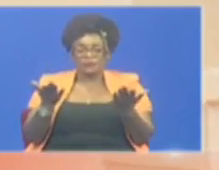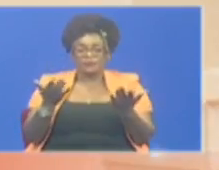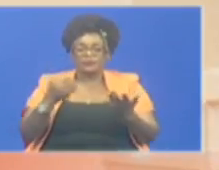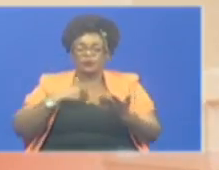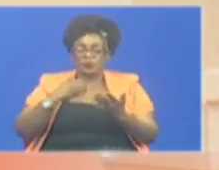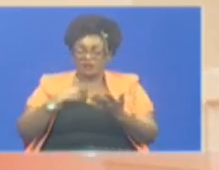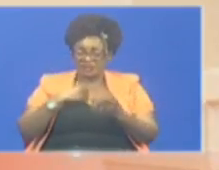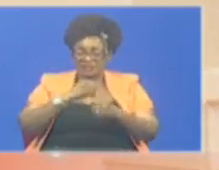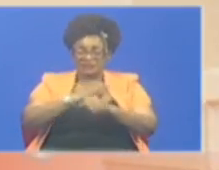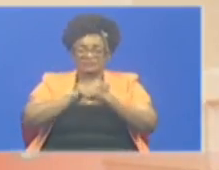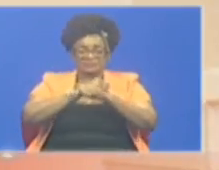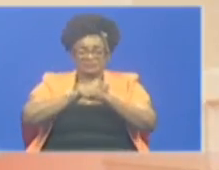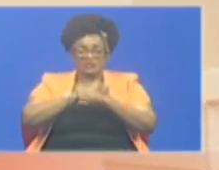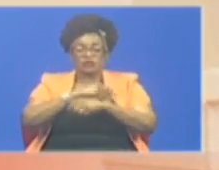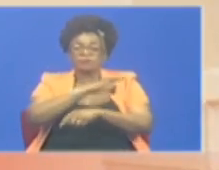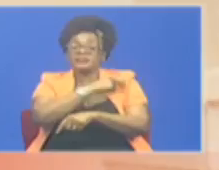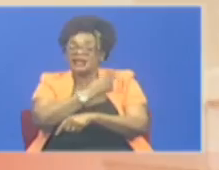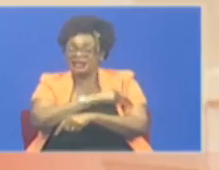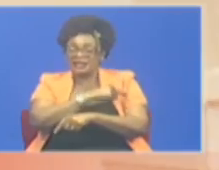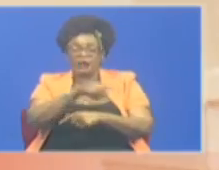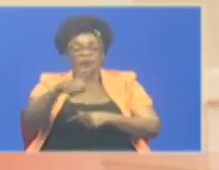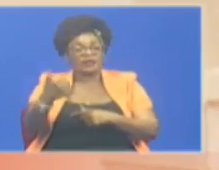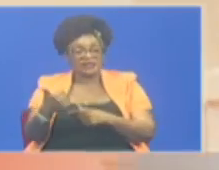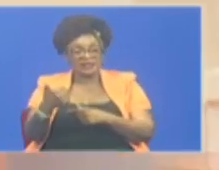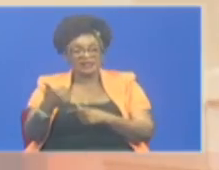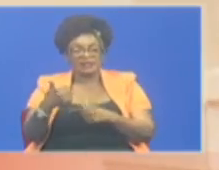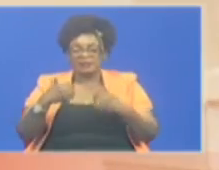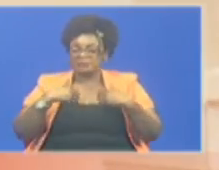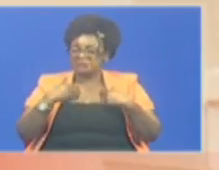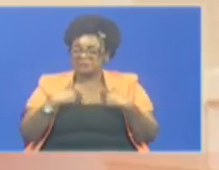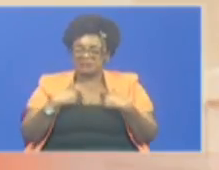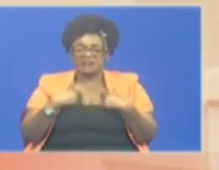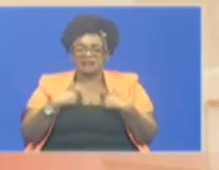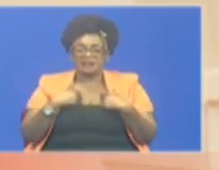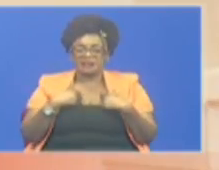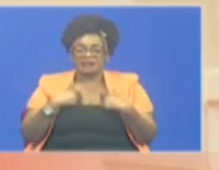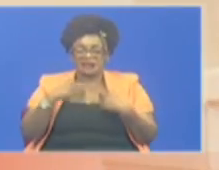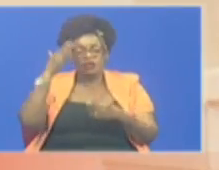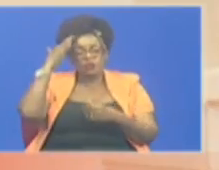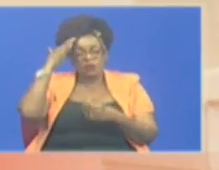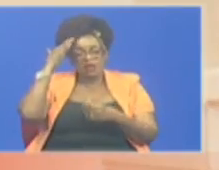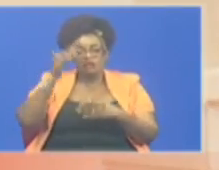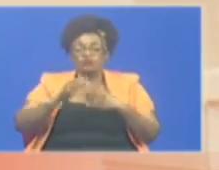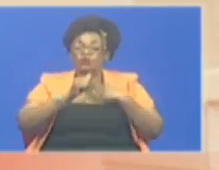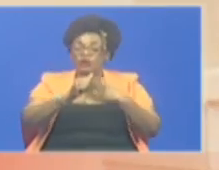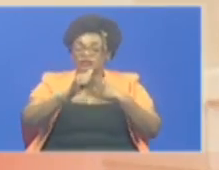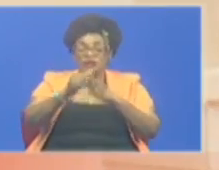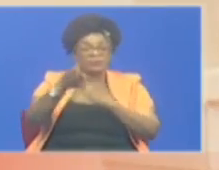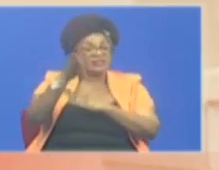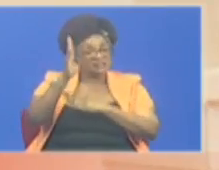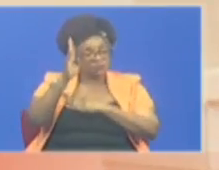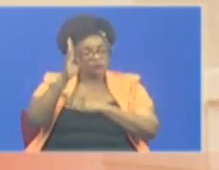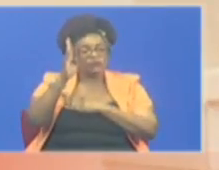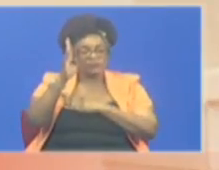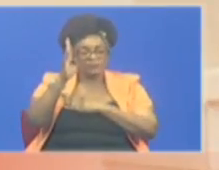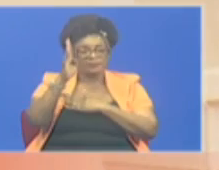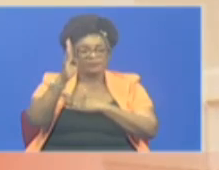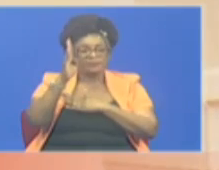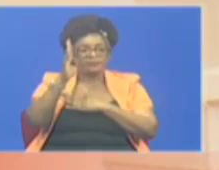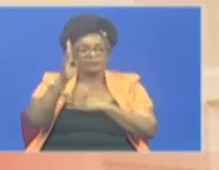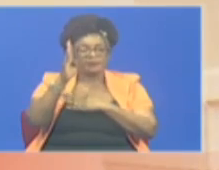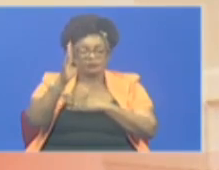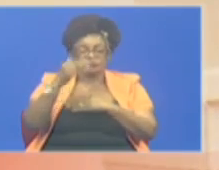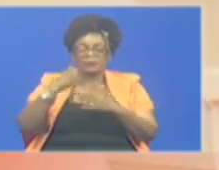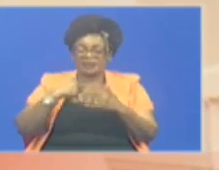katika mahospitali na kwingine. Na mimi sina shaka tukiongozwa na Mwenyezi Mungu tutapata